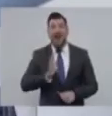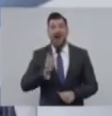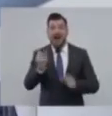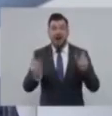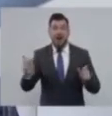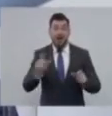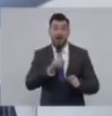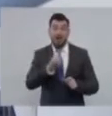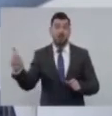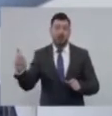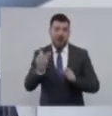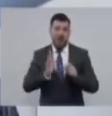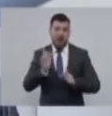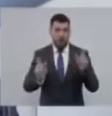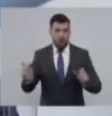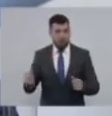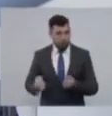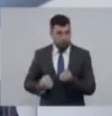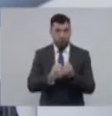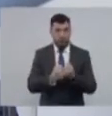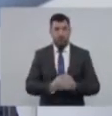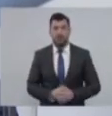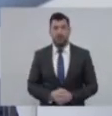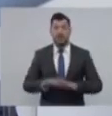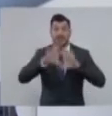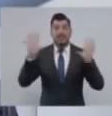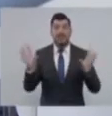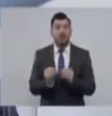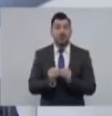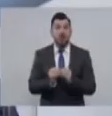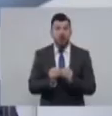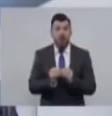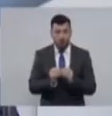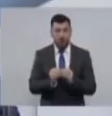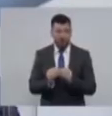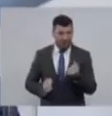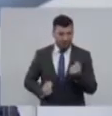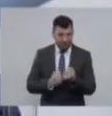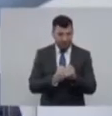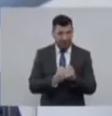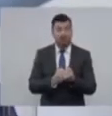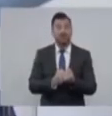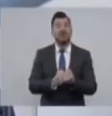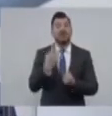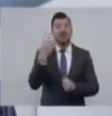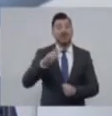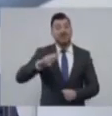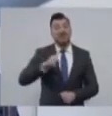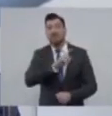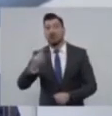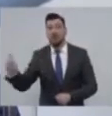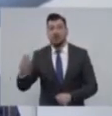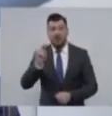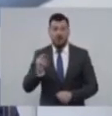ύψος των παρεμβάσεων για τη στήριξη της ελληνικής κοινωνίας αγγίζει μέχρι σήμερα τα 4 δισεκατομμύρια οι